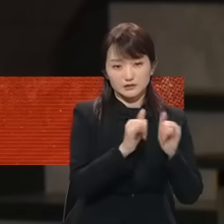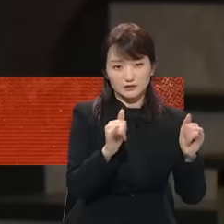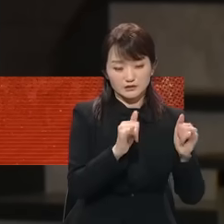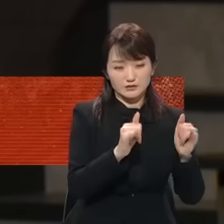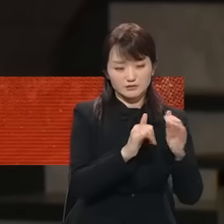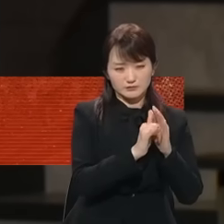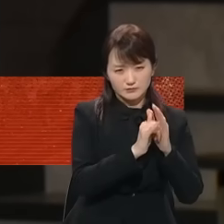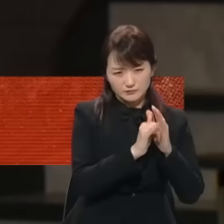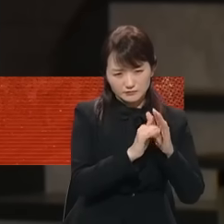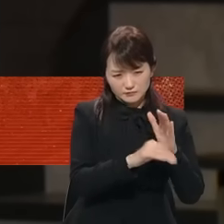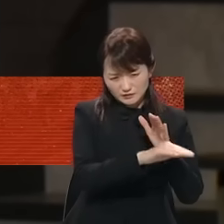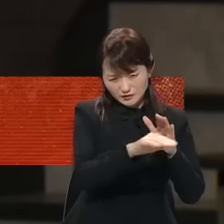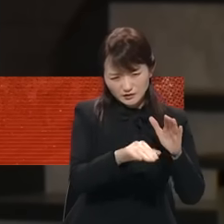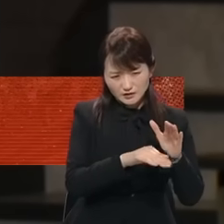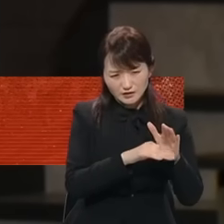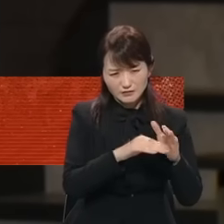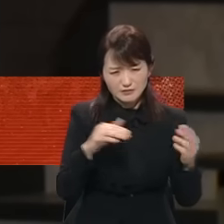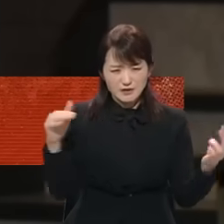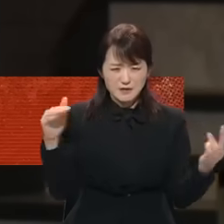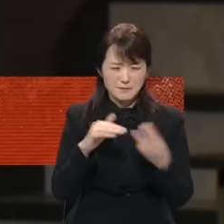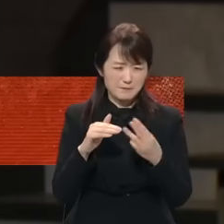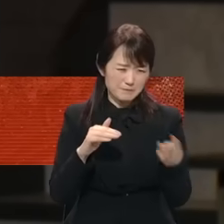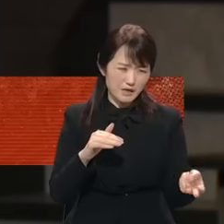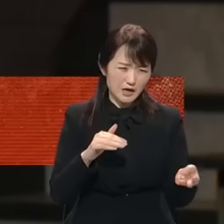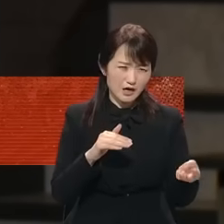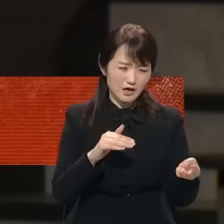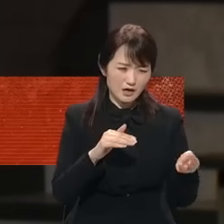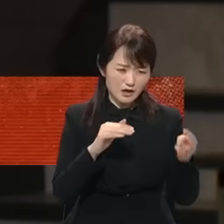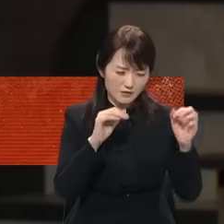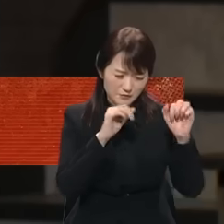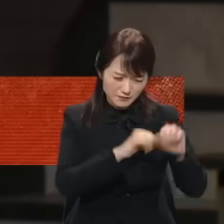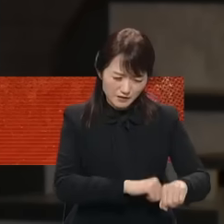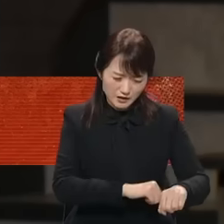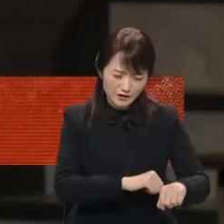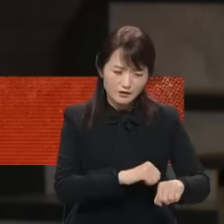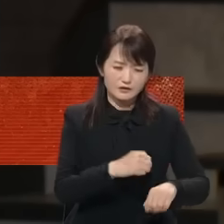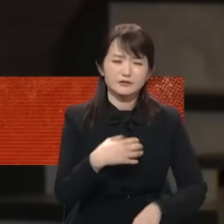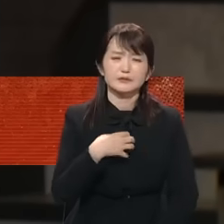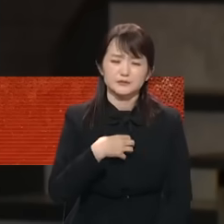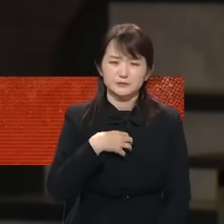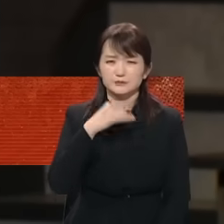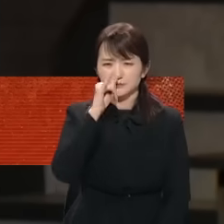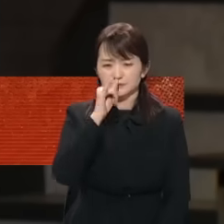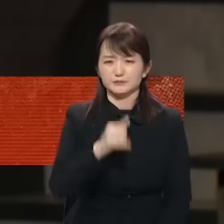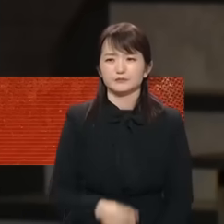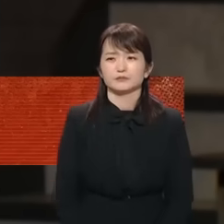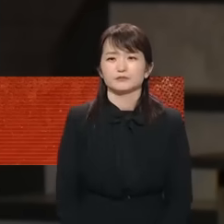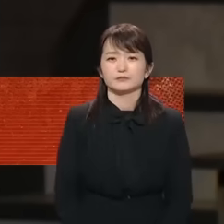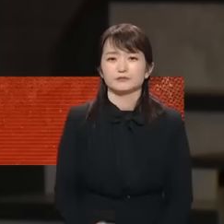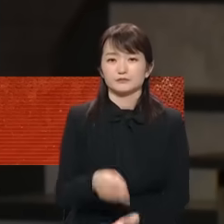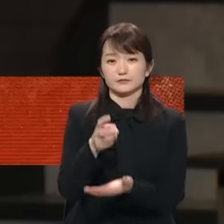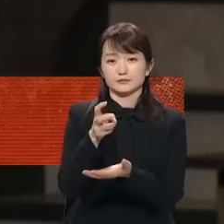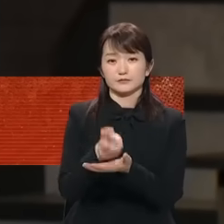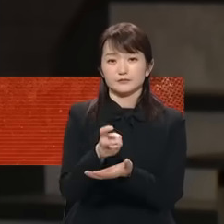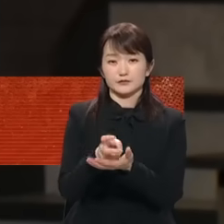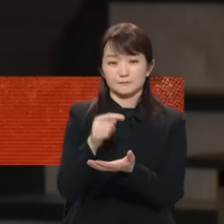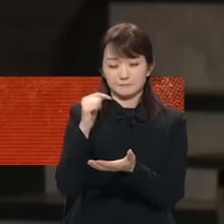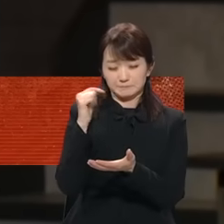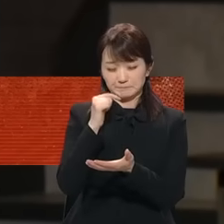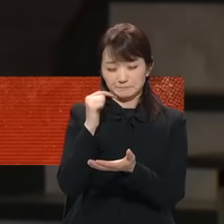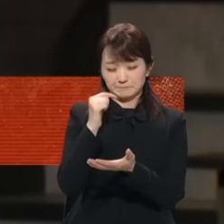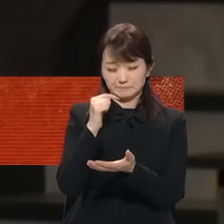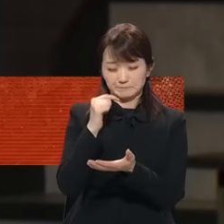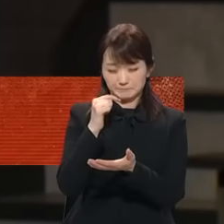완전히 그 풍비 박산 내게 하는 살인 기계가 될 수 있다라고 하는 그런 점에서이 제도를 갖다 좀 더 엄격하게